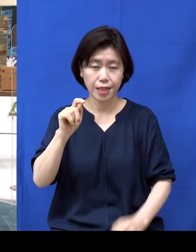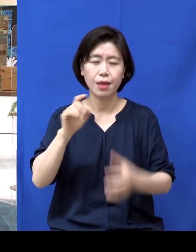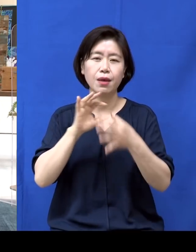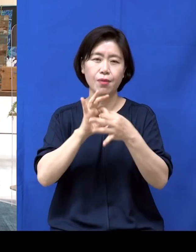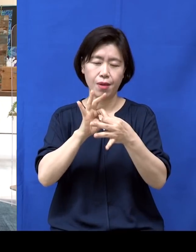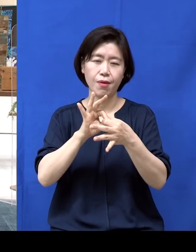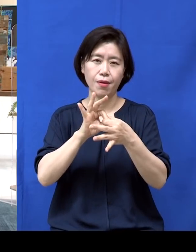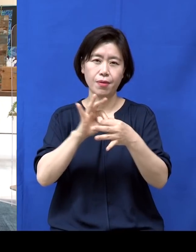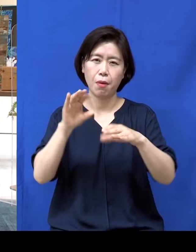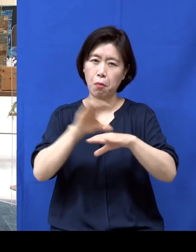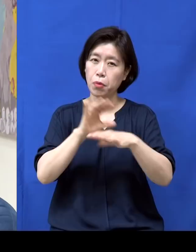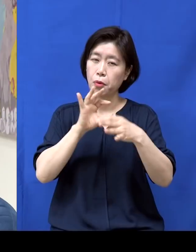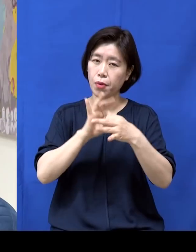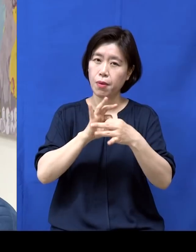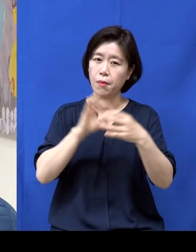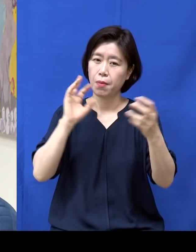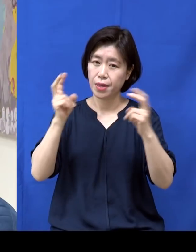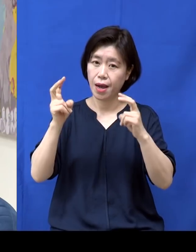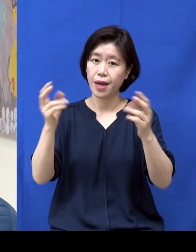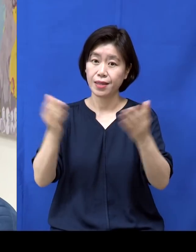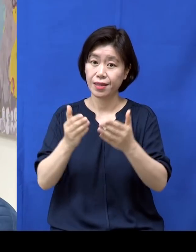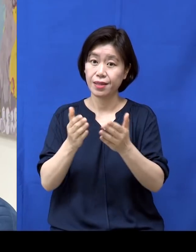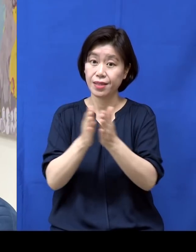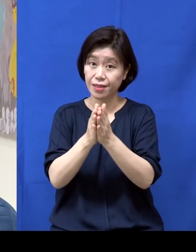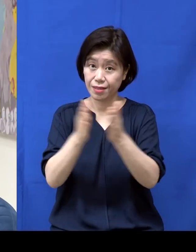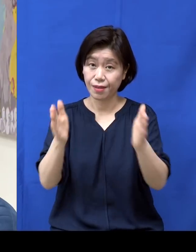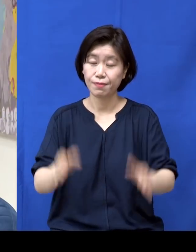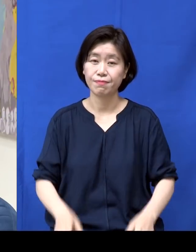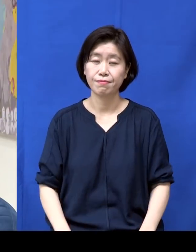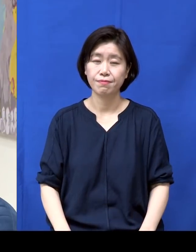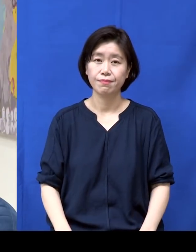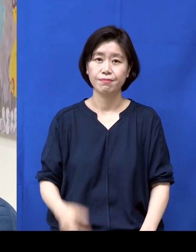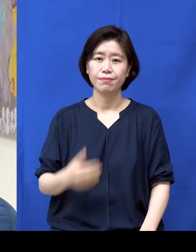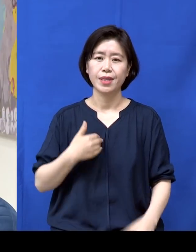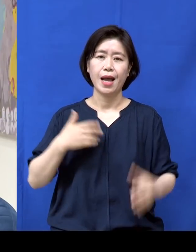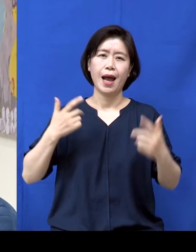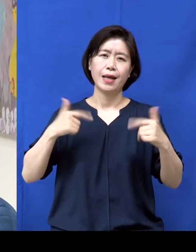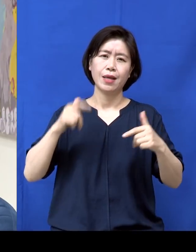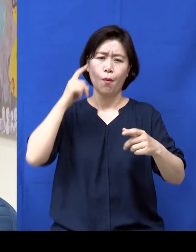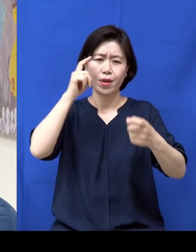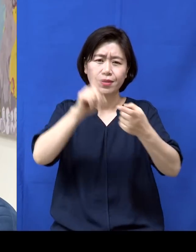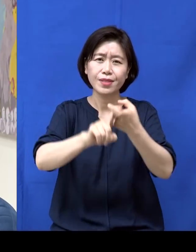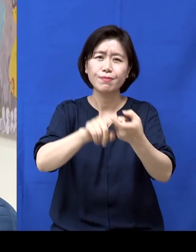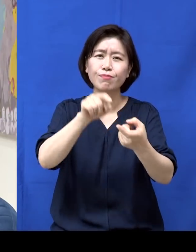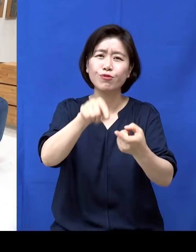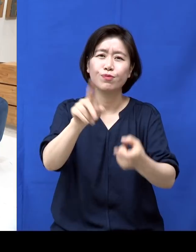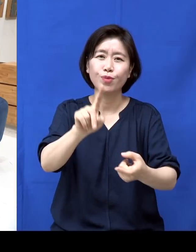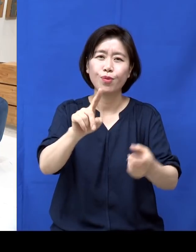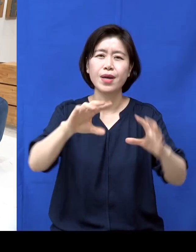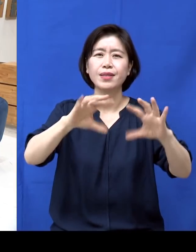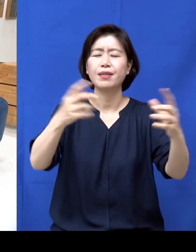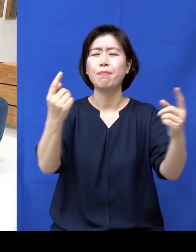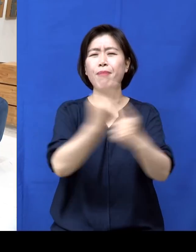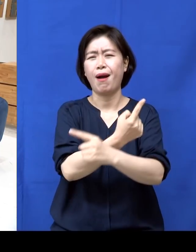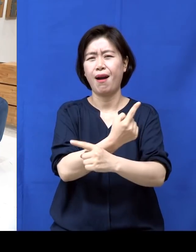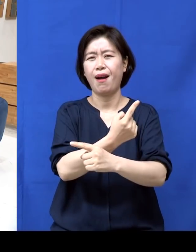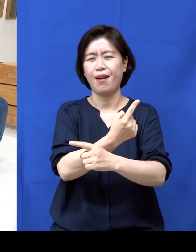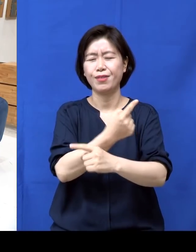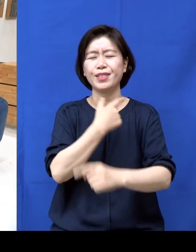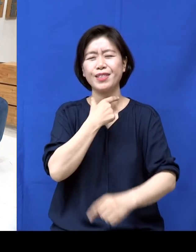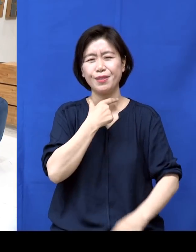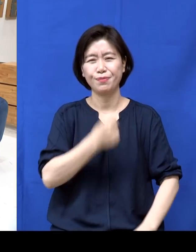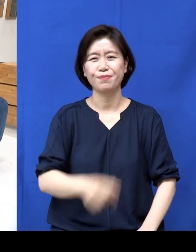네. 그런데 그렇게 제 관심사는 언제나 그렇게 세상을 바꾸는 거였거든요. 예. 그런데 뭘 그렇게 바꾸고